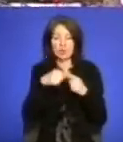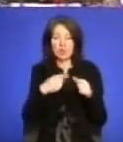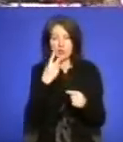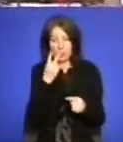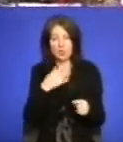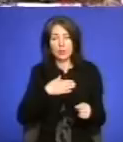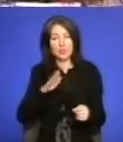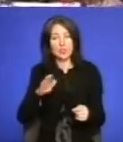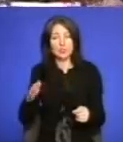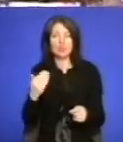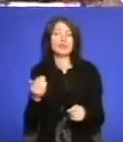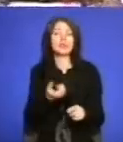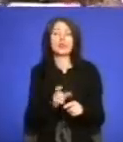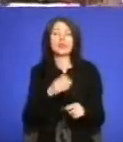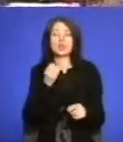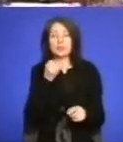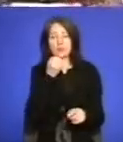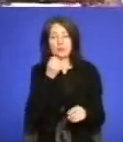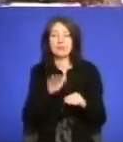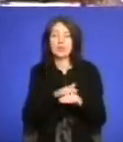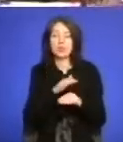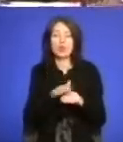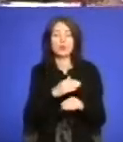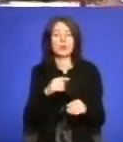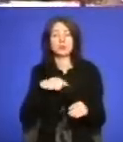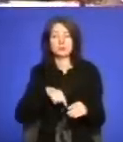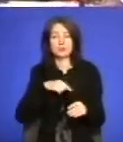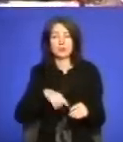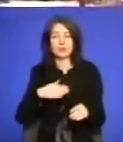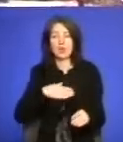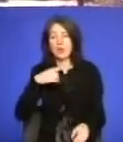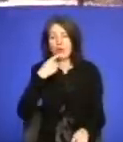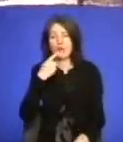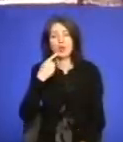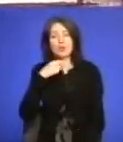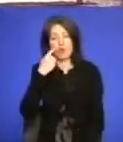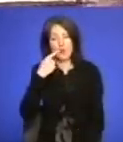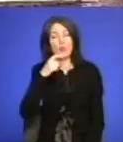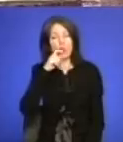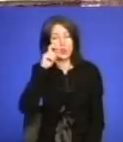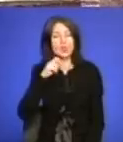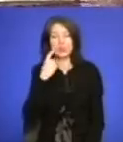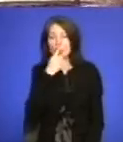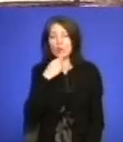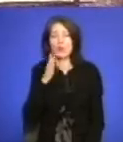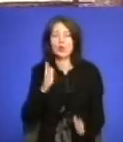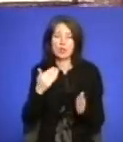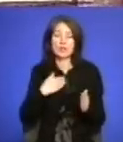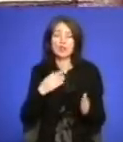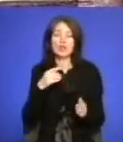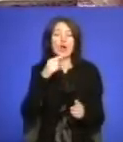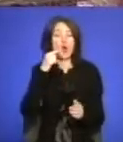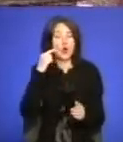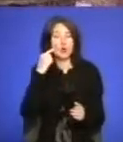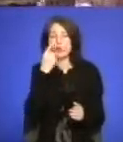вони дуже такі добрі налаштовані Ми говоримо українською хоча у нас розказати не населення то ми знаємо